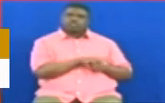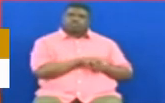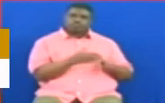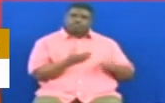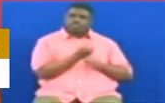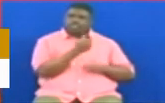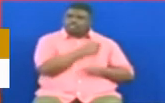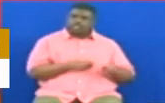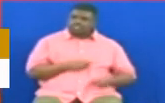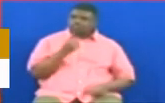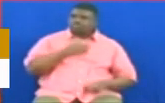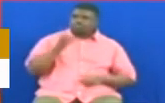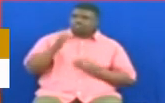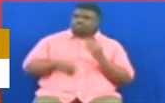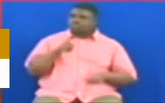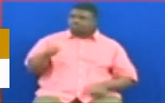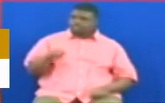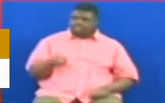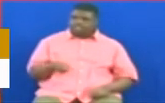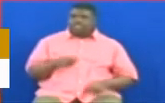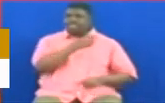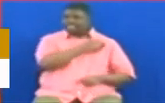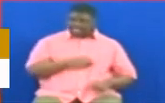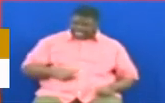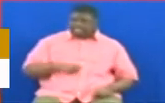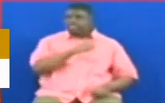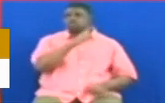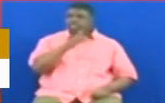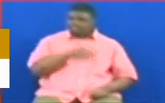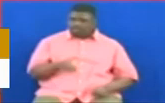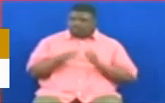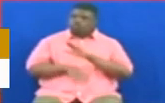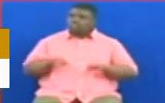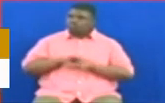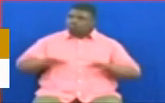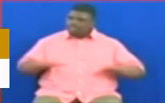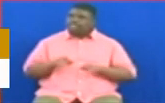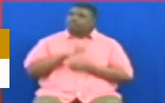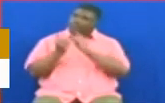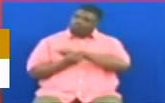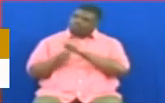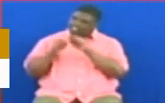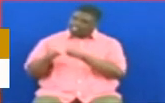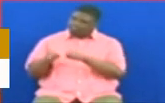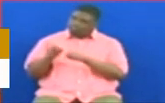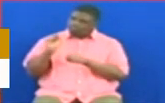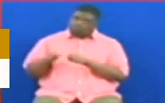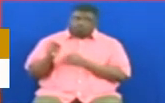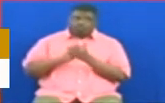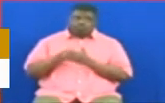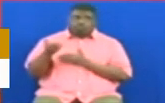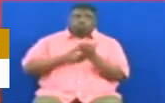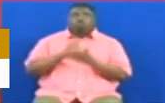rais wa Zanzibar na tukaishia hapo. Ni rais wa Zanzibar na mwenyekiti wa Baraza la Mapinduzi. Hivyo ndivyo official documents zote ambazo